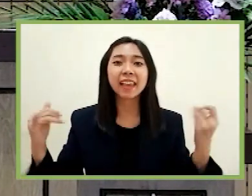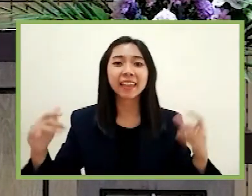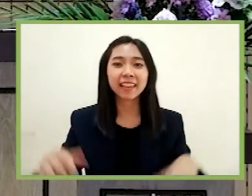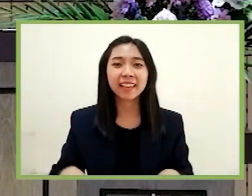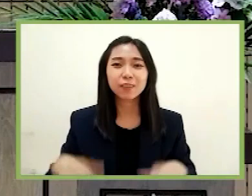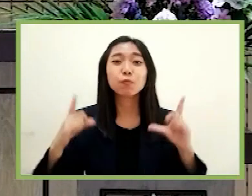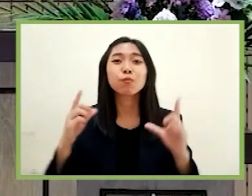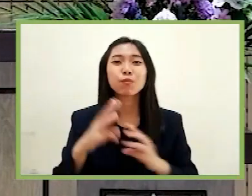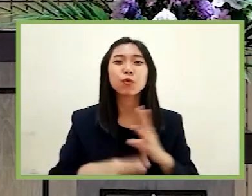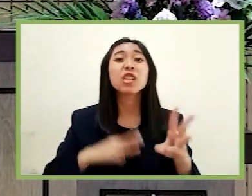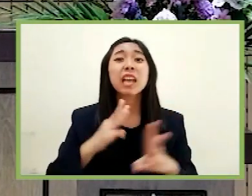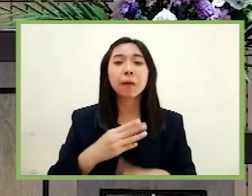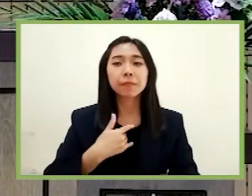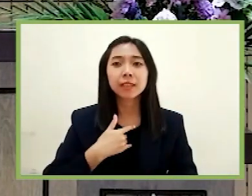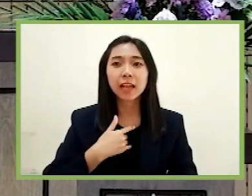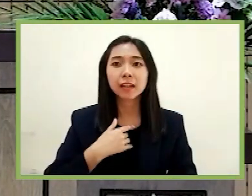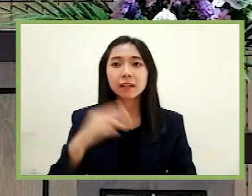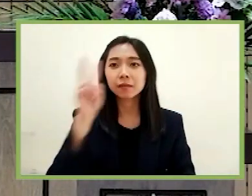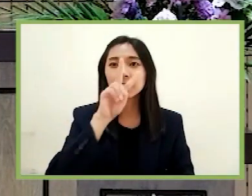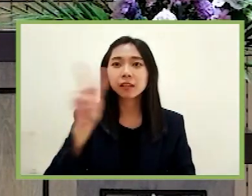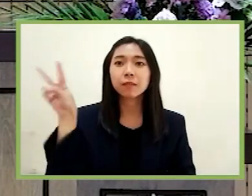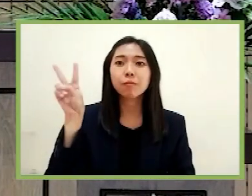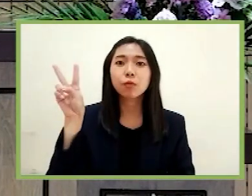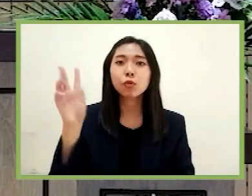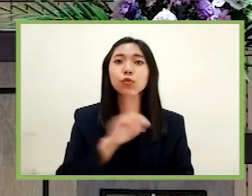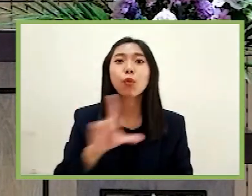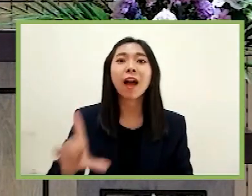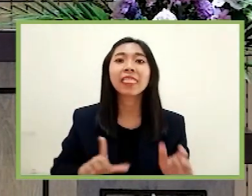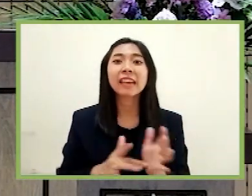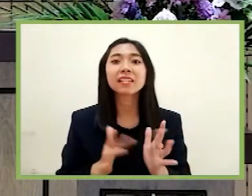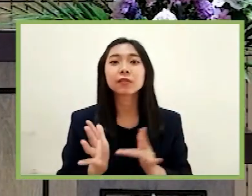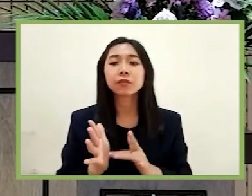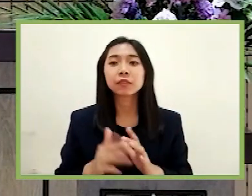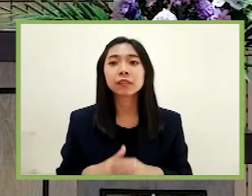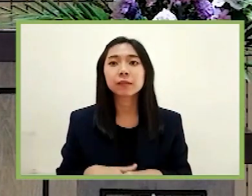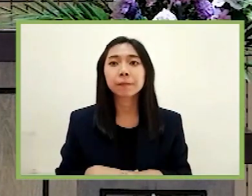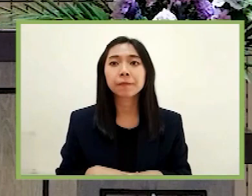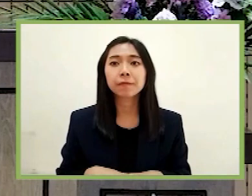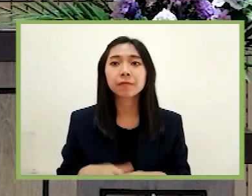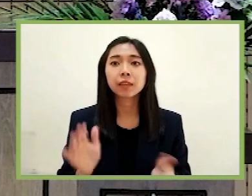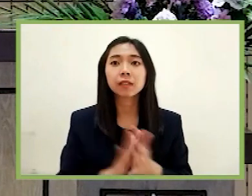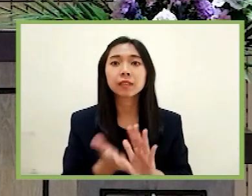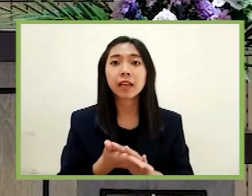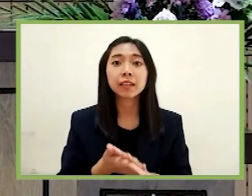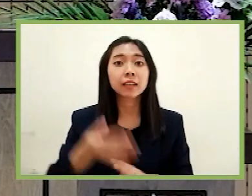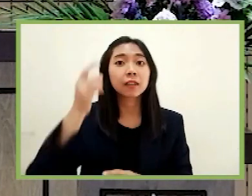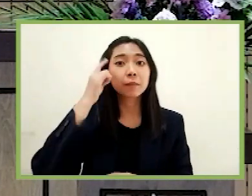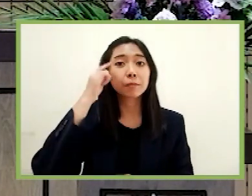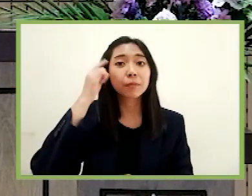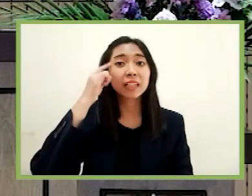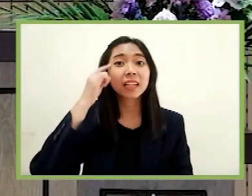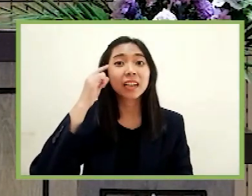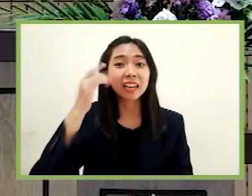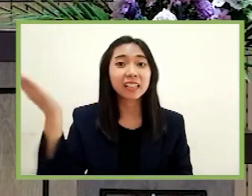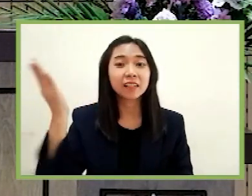ini saya langsung ketemu Tuhan Yesus jadi rupanya pola pikir Si Om